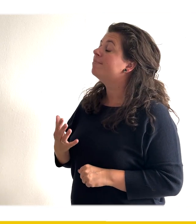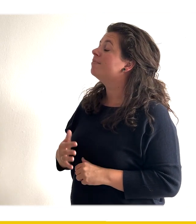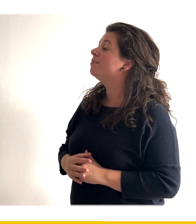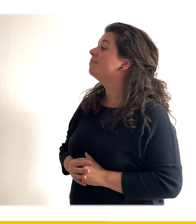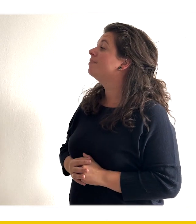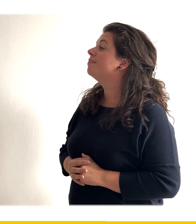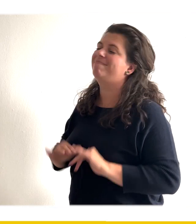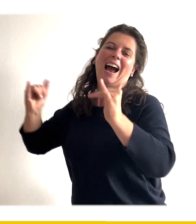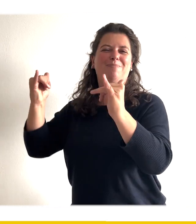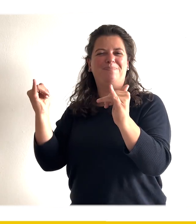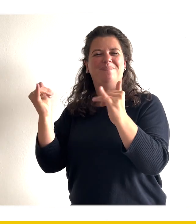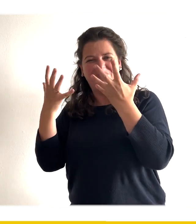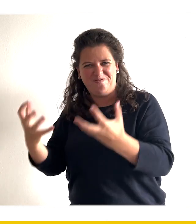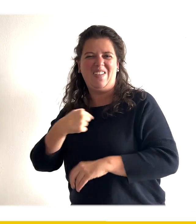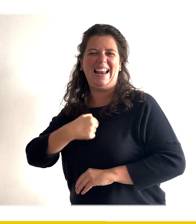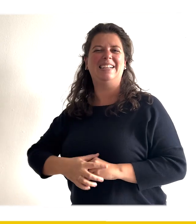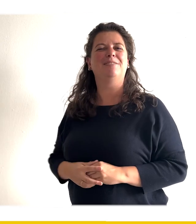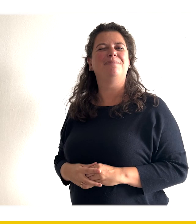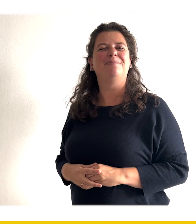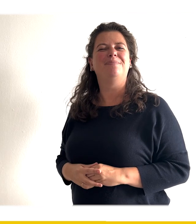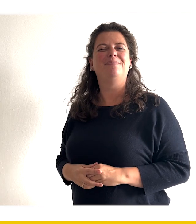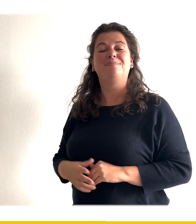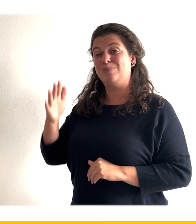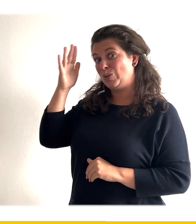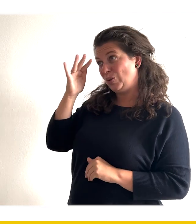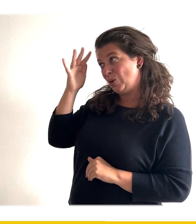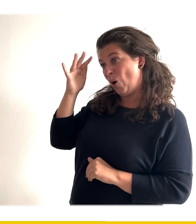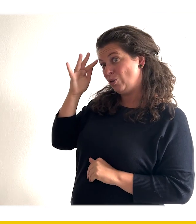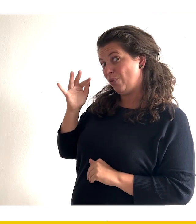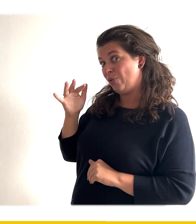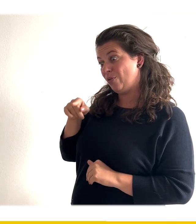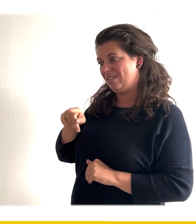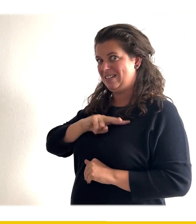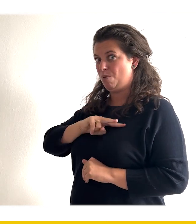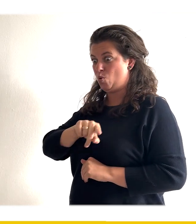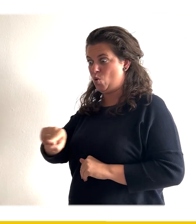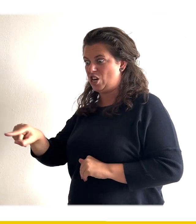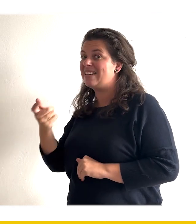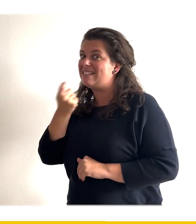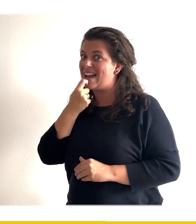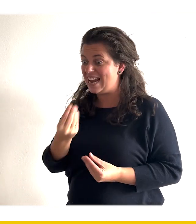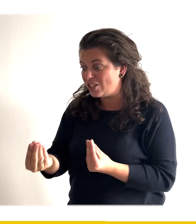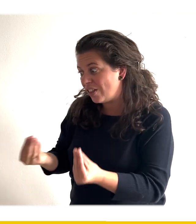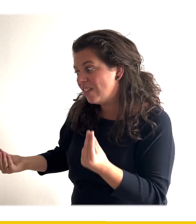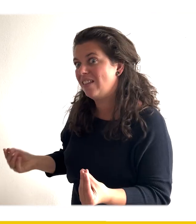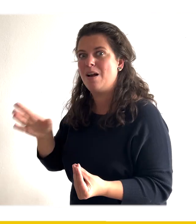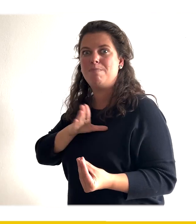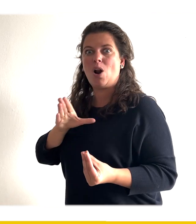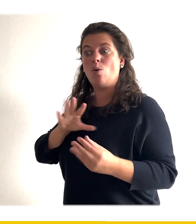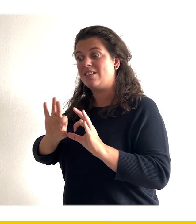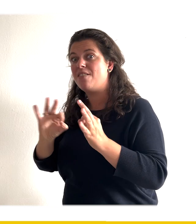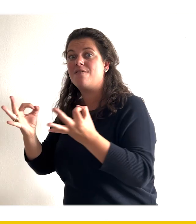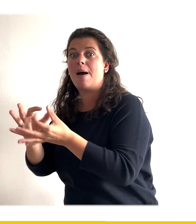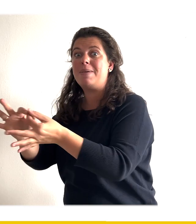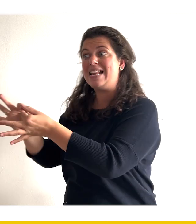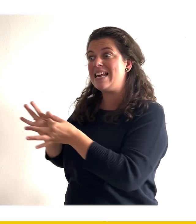Ja, dat wil ik. Jozef geeft ze niet alleen te eten. Hij nodigt zijn hele familie uit